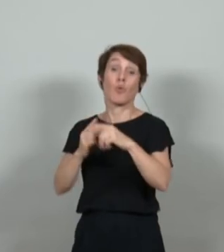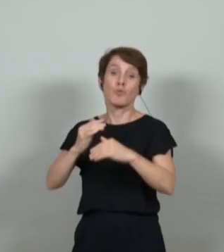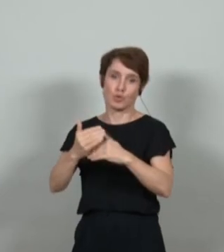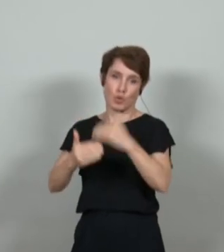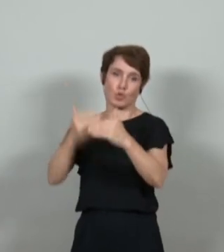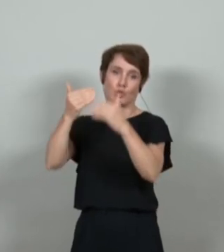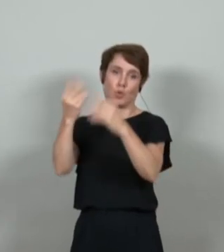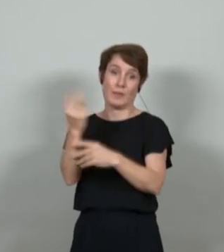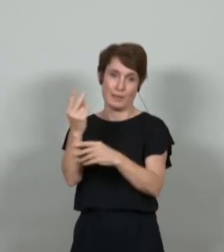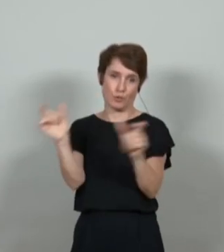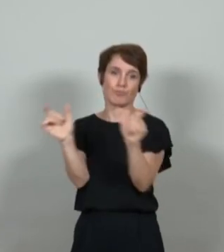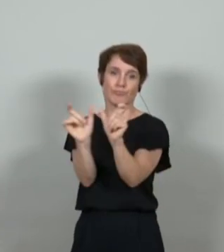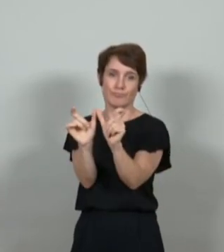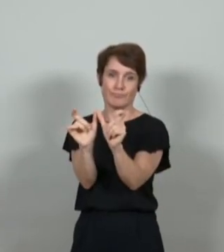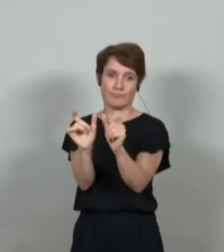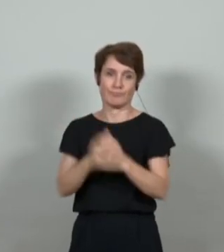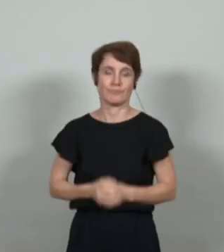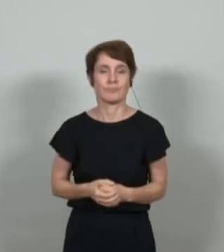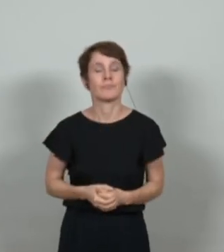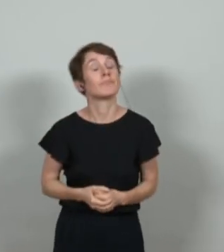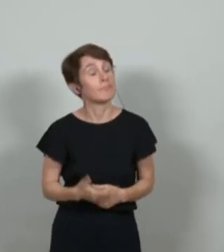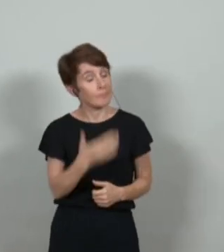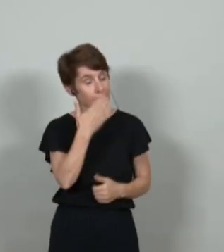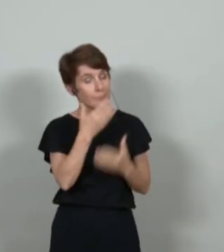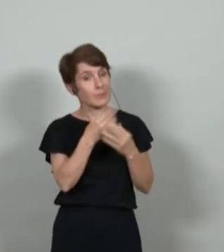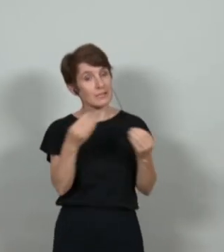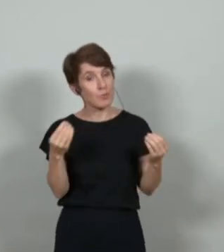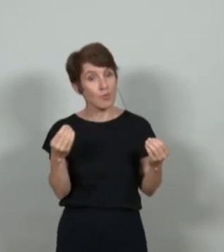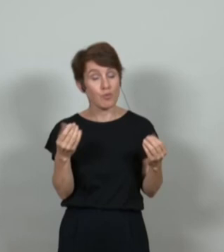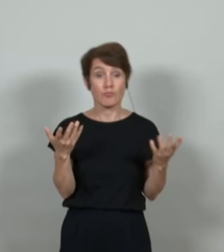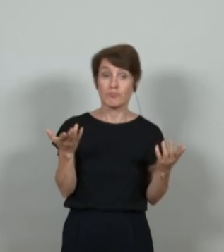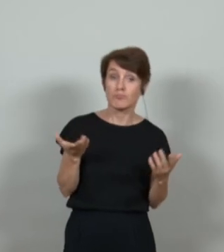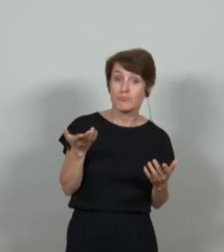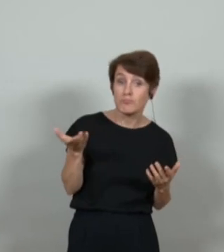merci beaucoup c'est une réaction